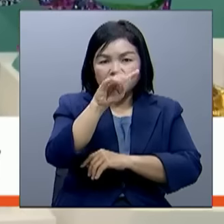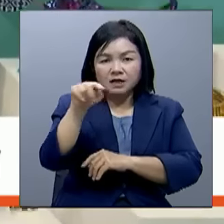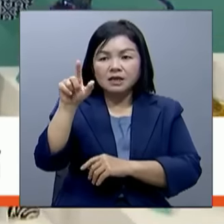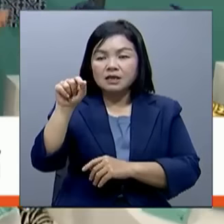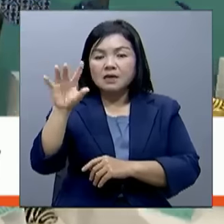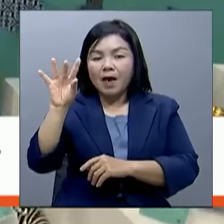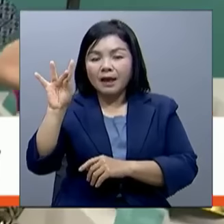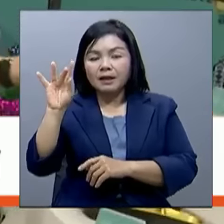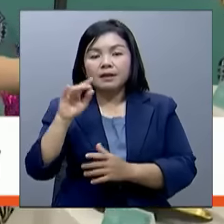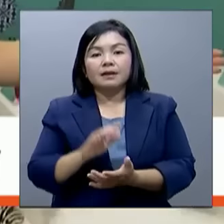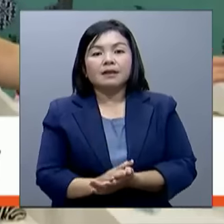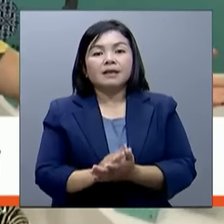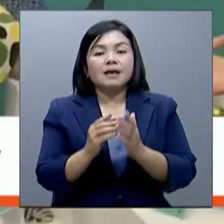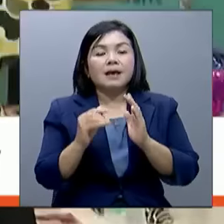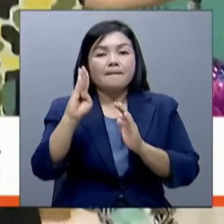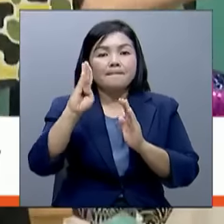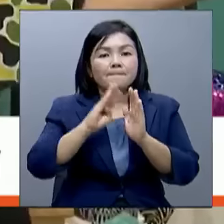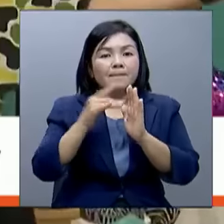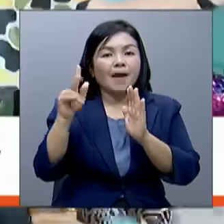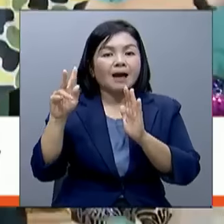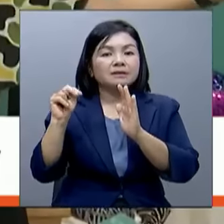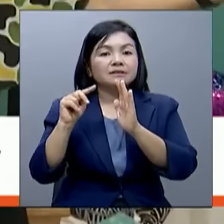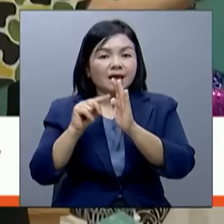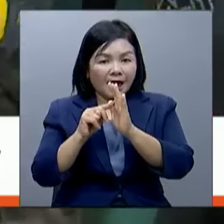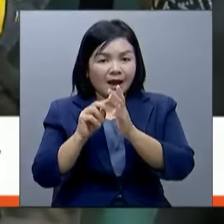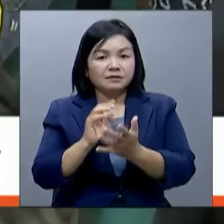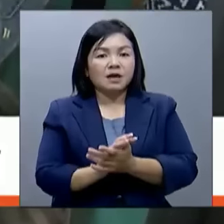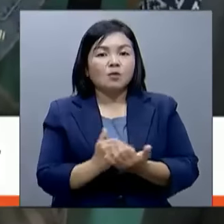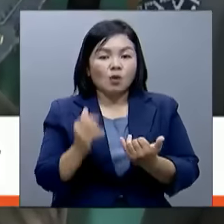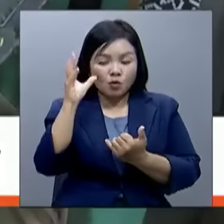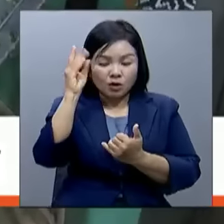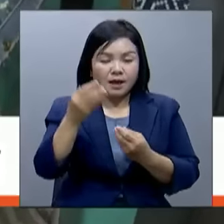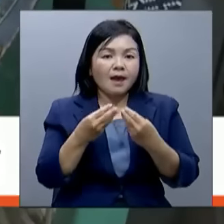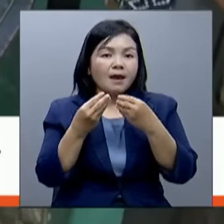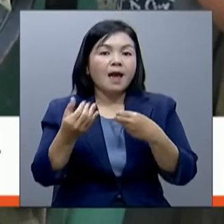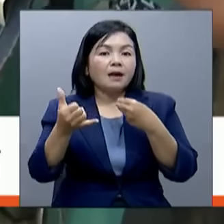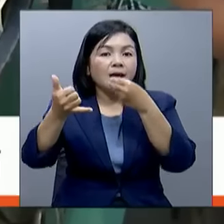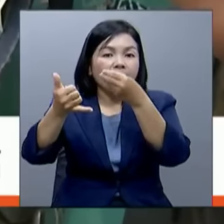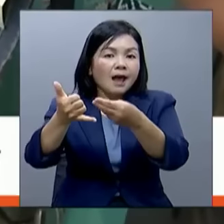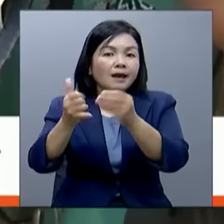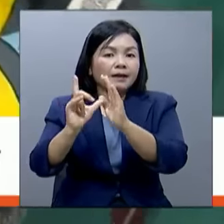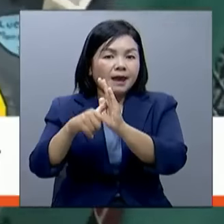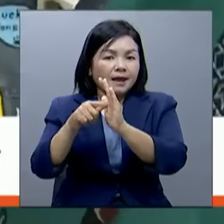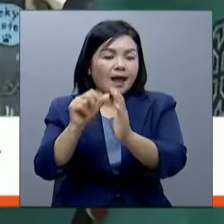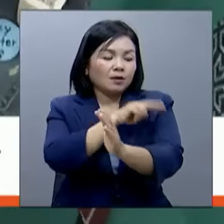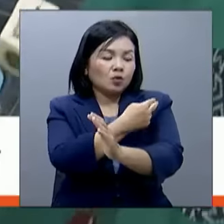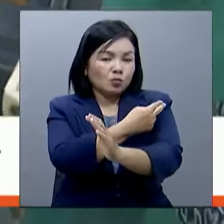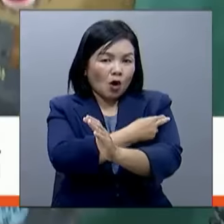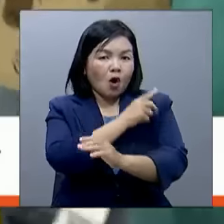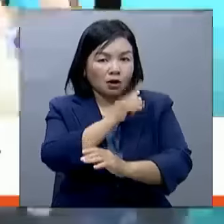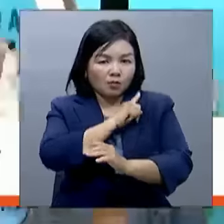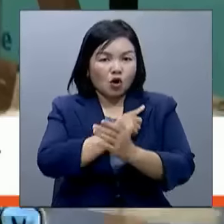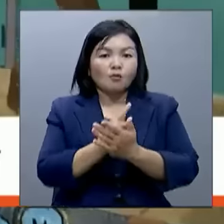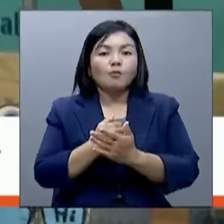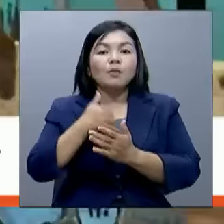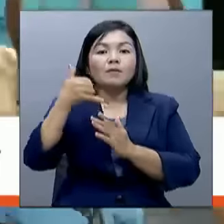ะคะนายกเองเปิดเผยนะคะว่าวันพรุ่งนี้ได้มอบหมายให้นายแพทย์พรหมมินทร์เลิศสุริเดชเลขาธิการนายกรัฐมนตรีไปฟังคำวินิจฉัย